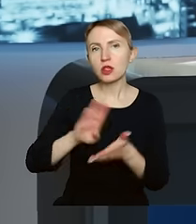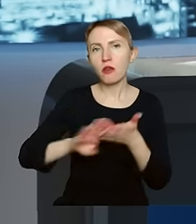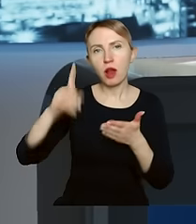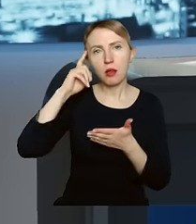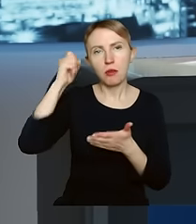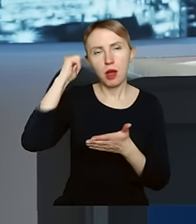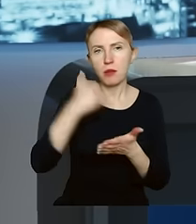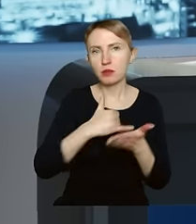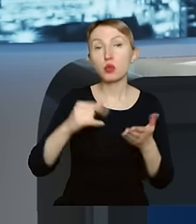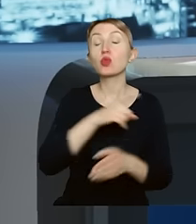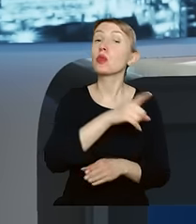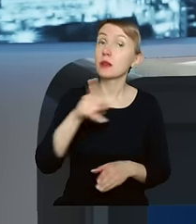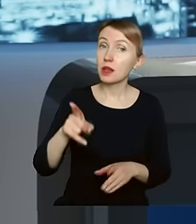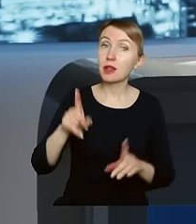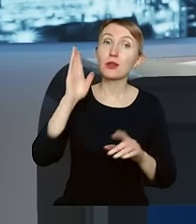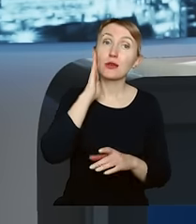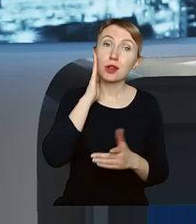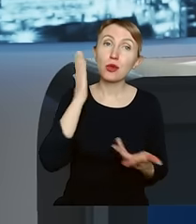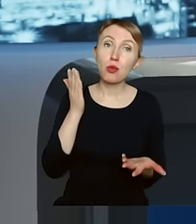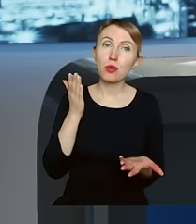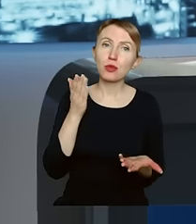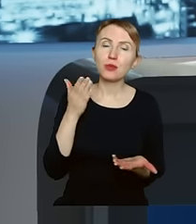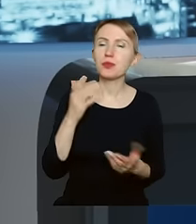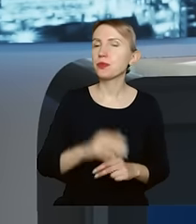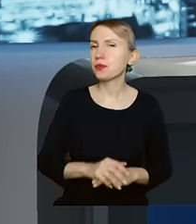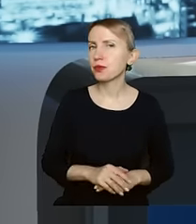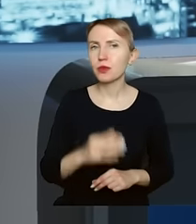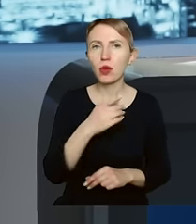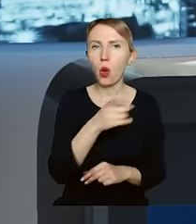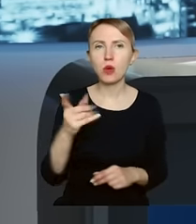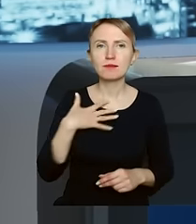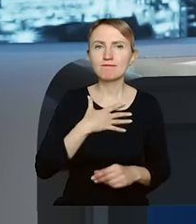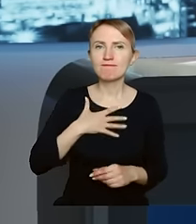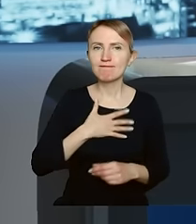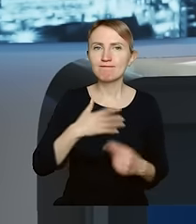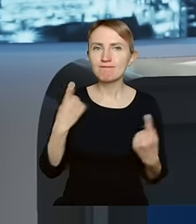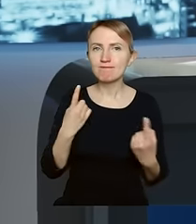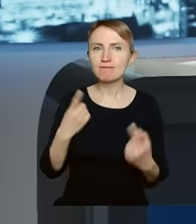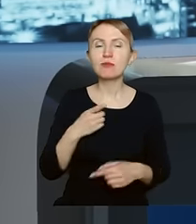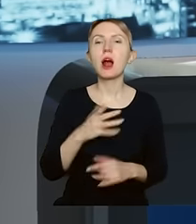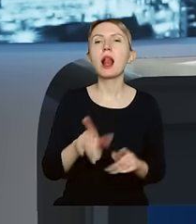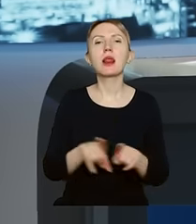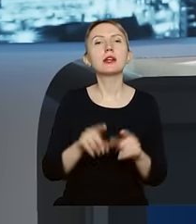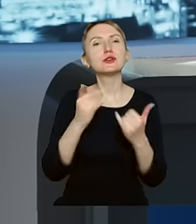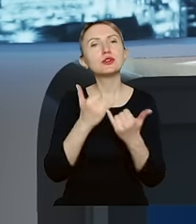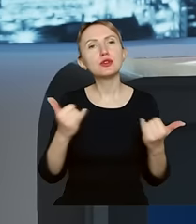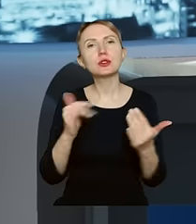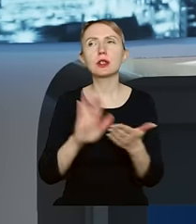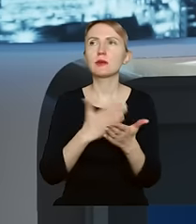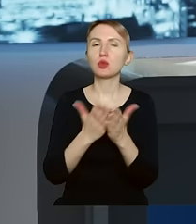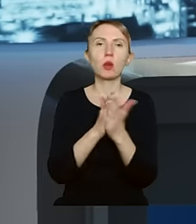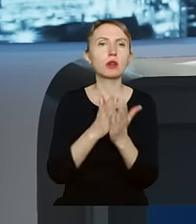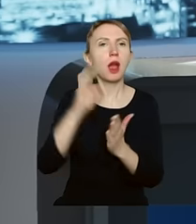to dla nich to był, oni tego nie cierpią, tak? Ale to inne tak samo, jak dzieła Mickiewicza